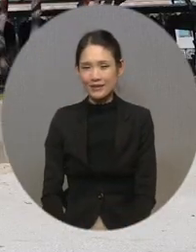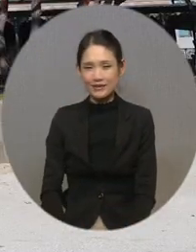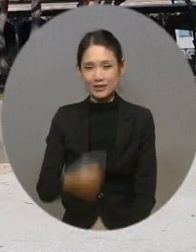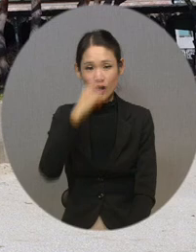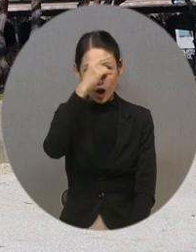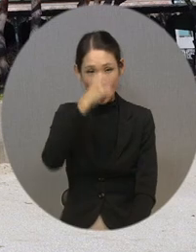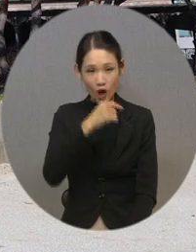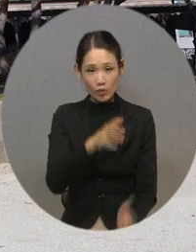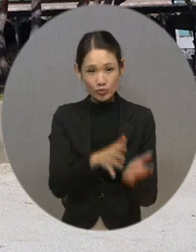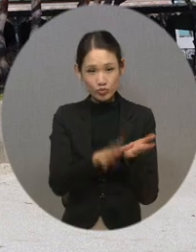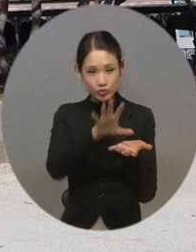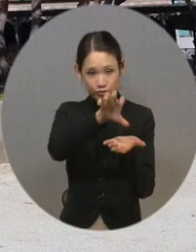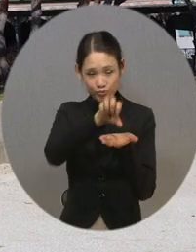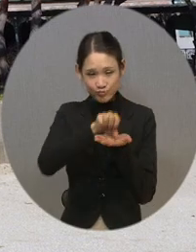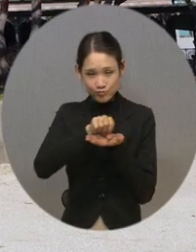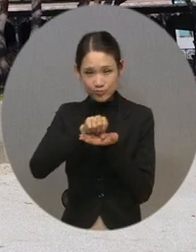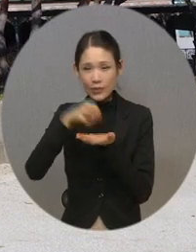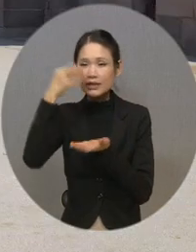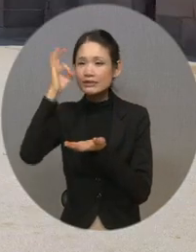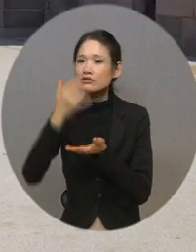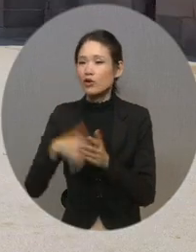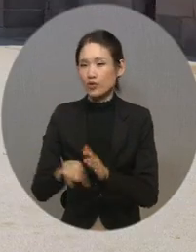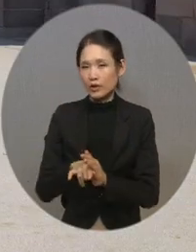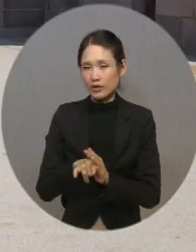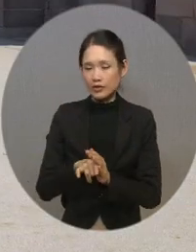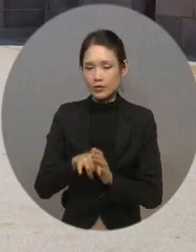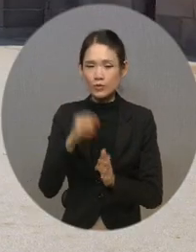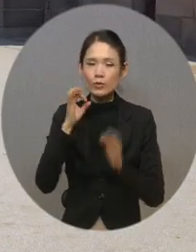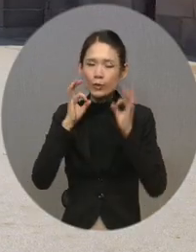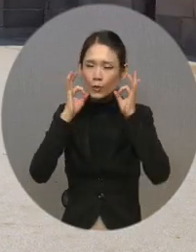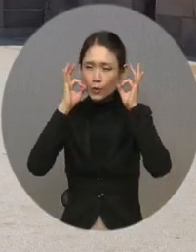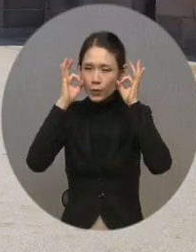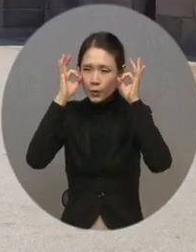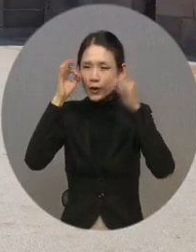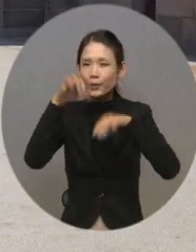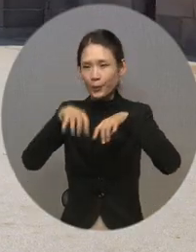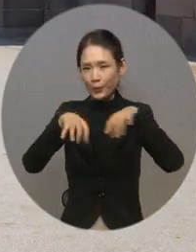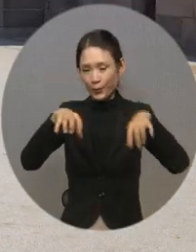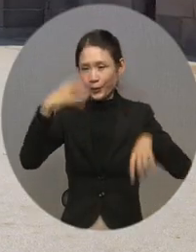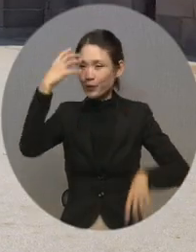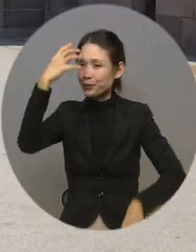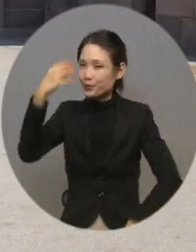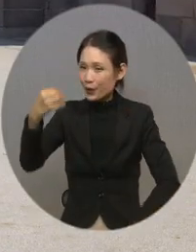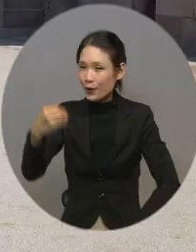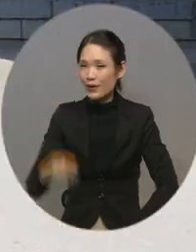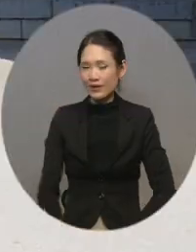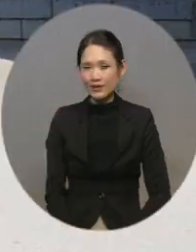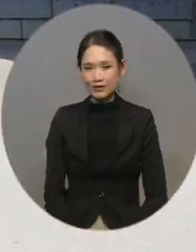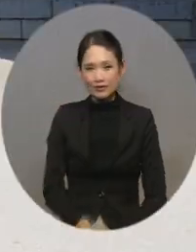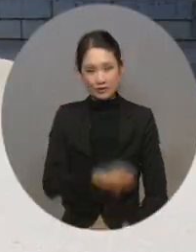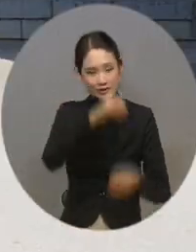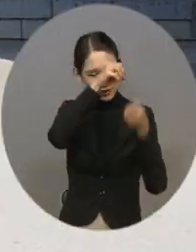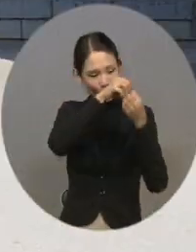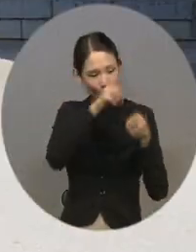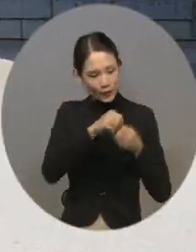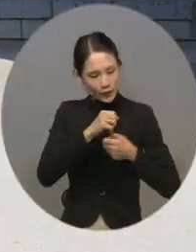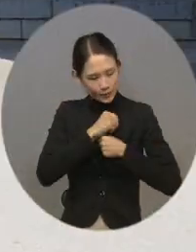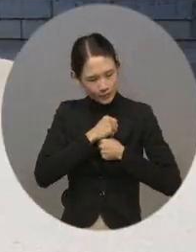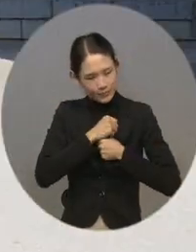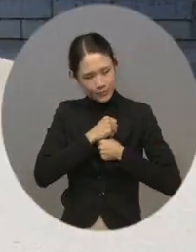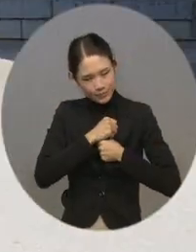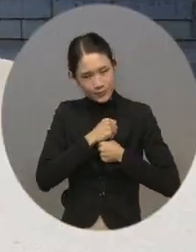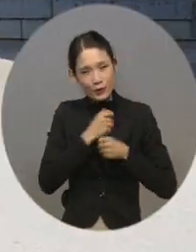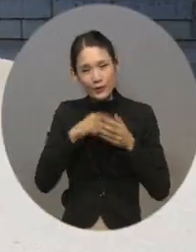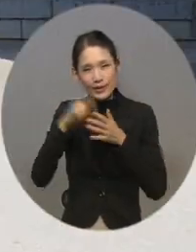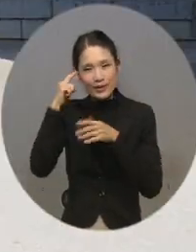문물을 받아들이려고 했던 고종 황제의 노력을 곳곳에서 엿볼 수 있었는데요. 또 우리의 전통을 지켜나가고자 했던